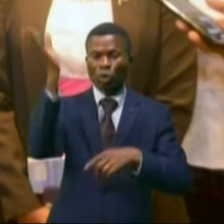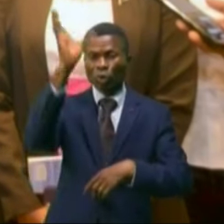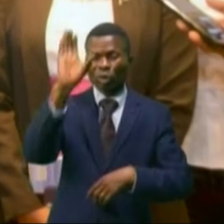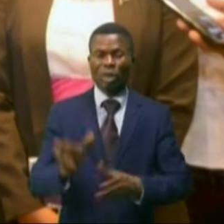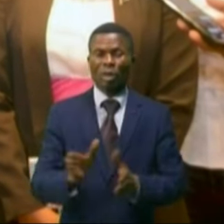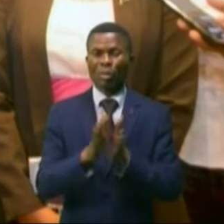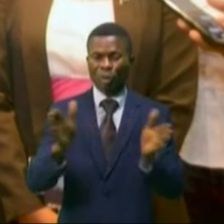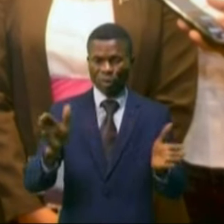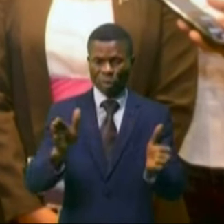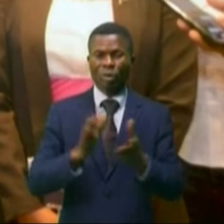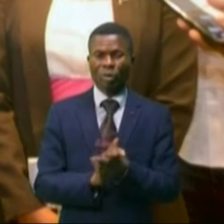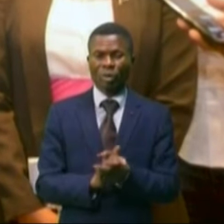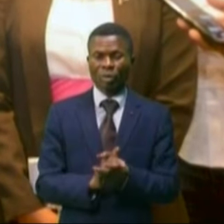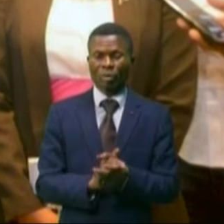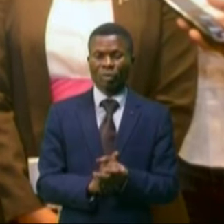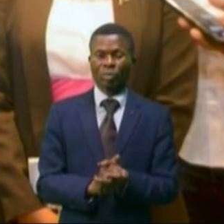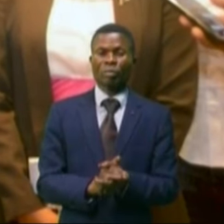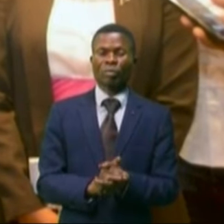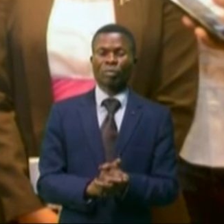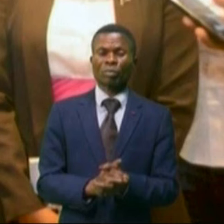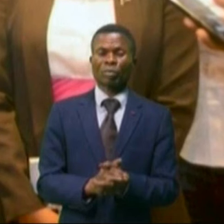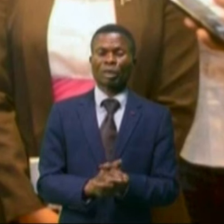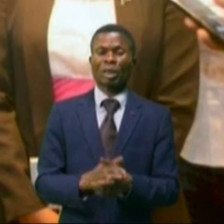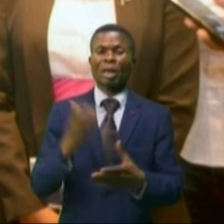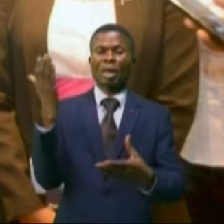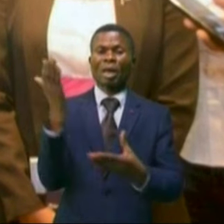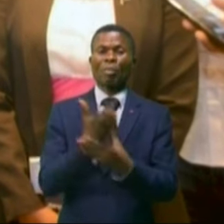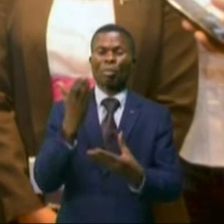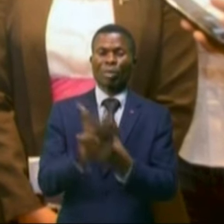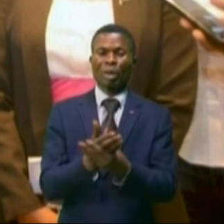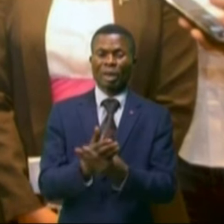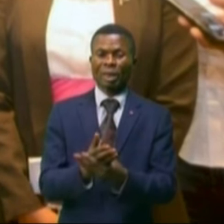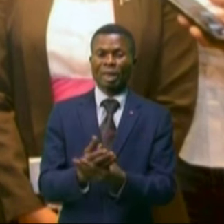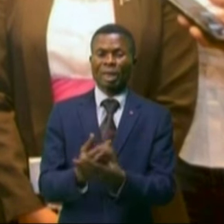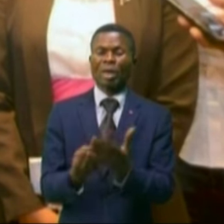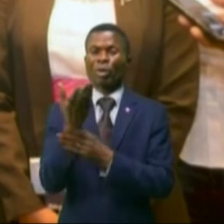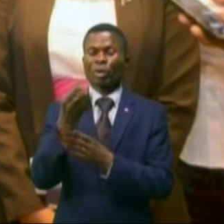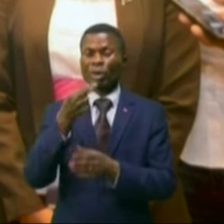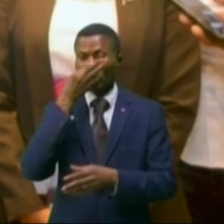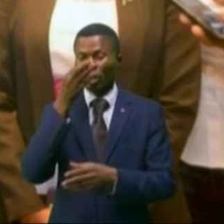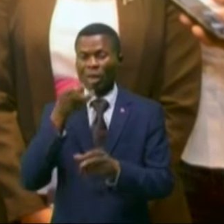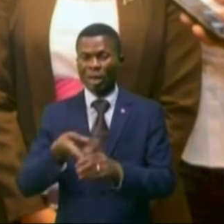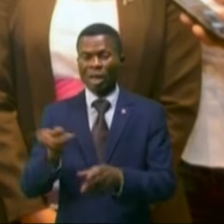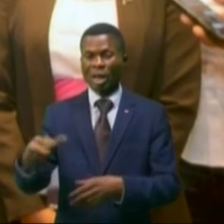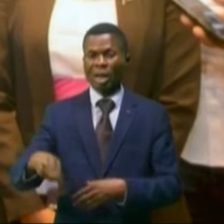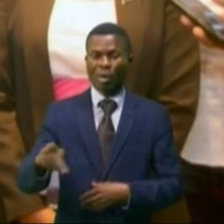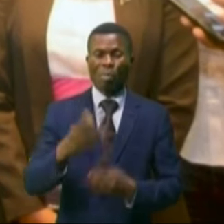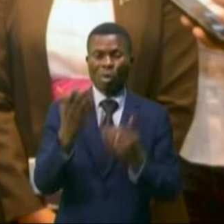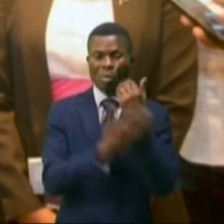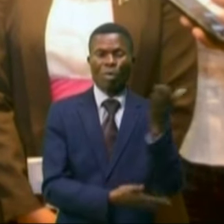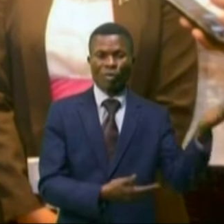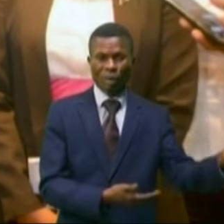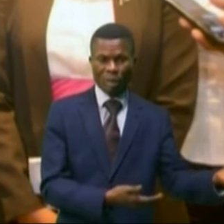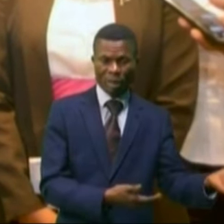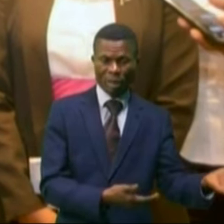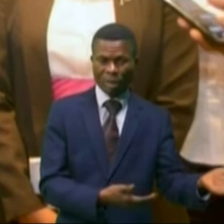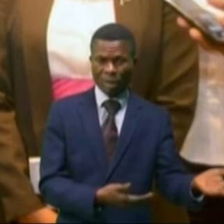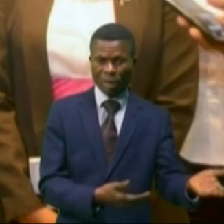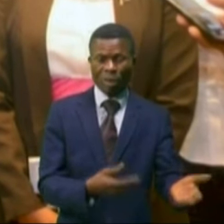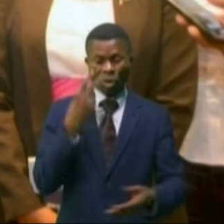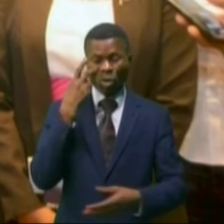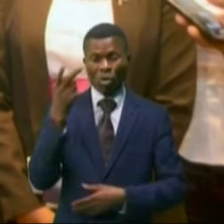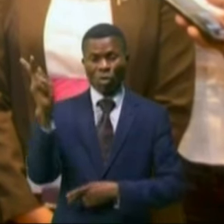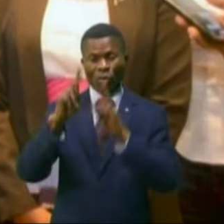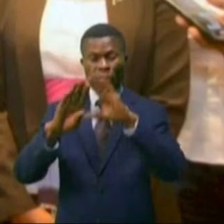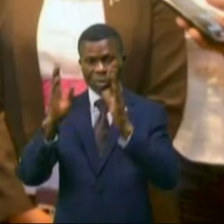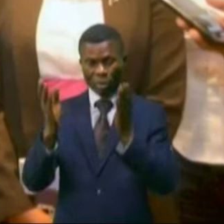central, il y a un contraste entre une province qui produit du pétrole et une province extrêmement pauvre. Et donc au nom de la population, nous